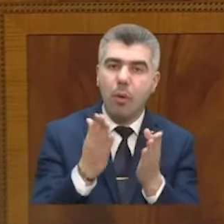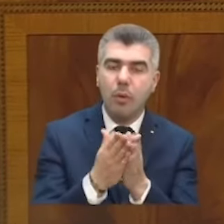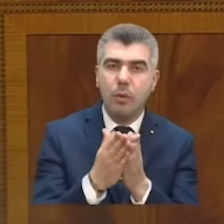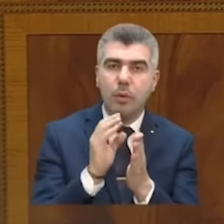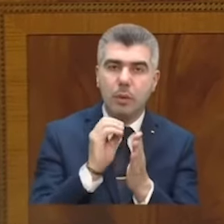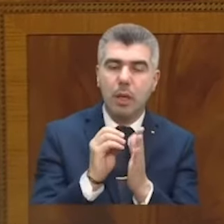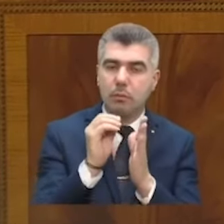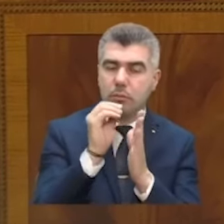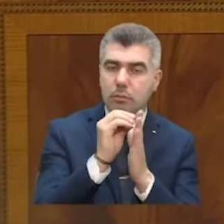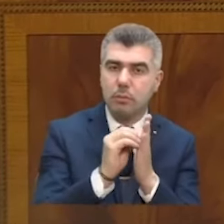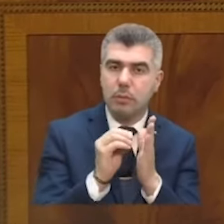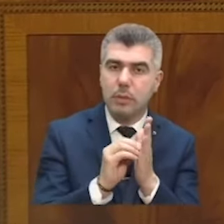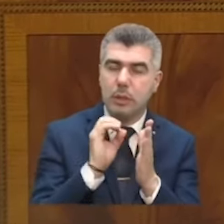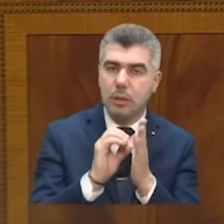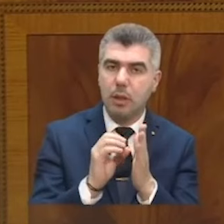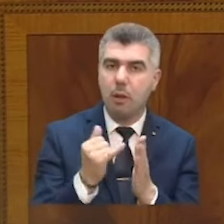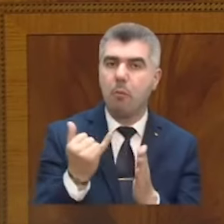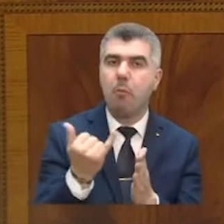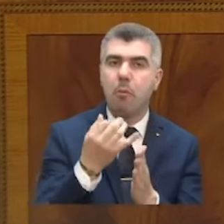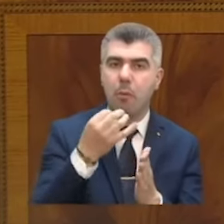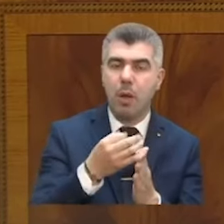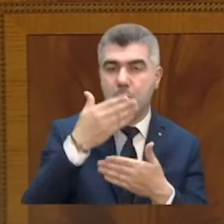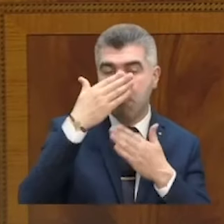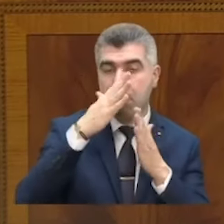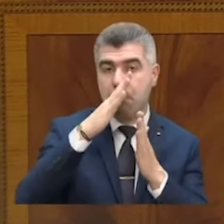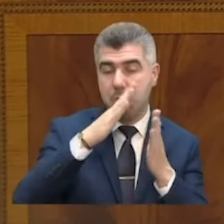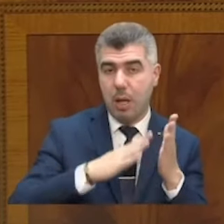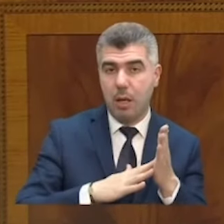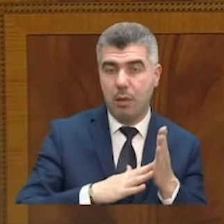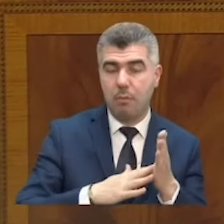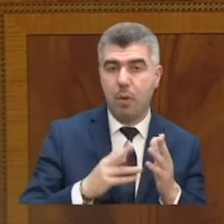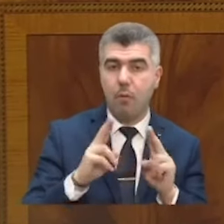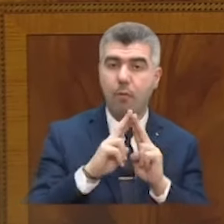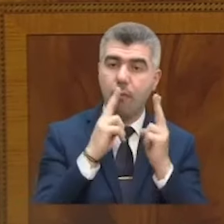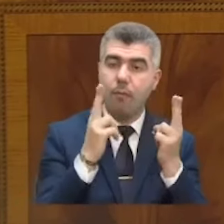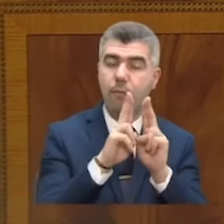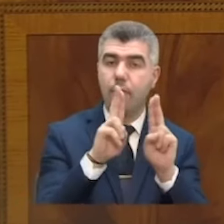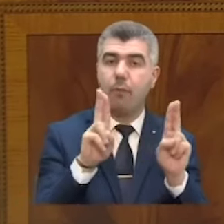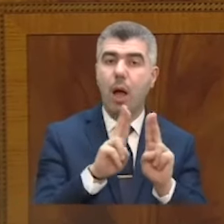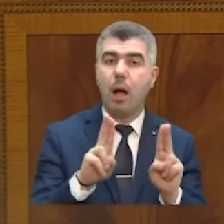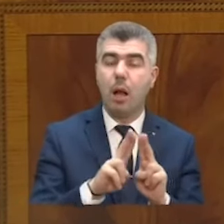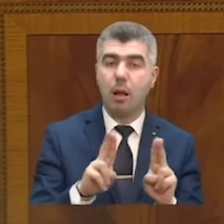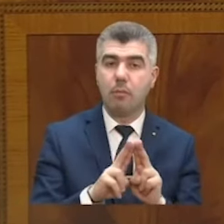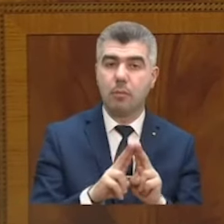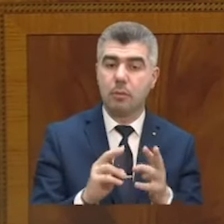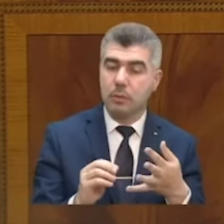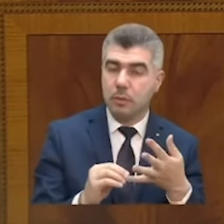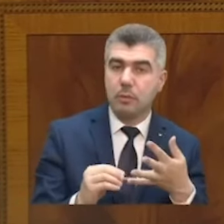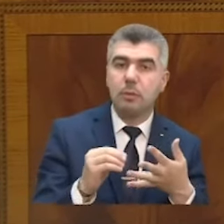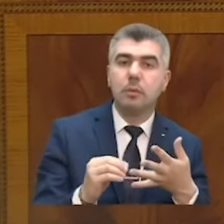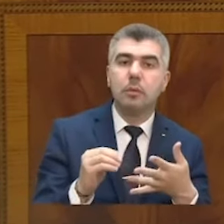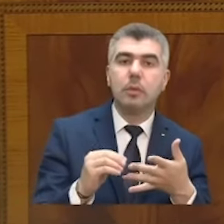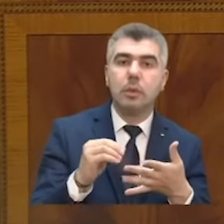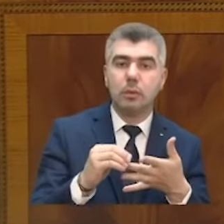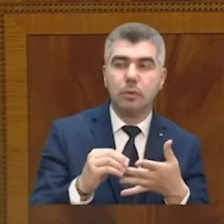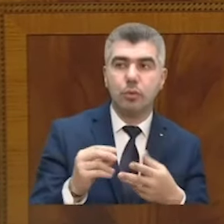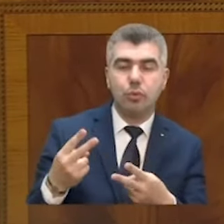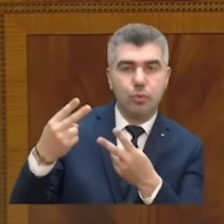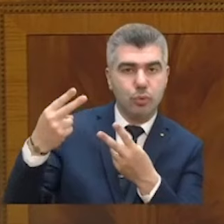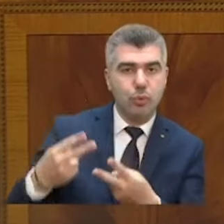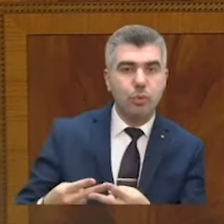على ترسيخها في اتجاه تقوية مكانة المغرب عالميا وجعله في صدارة الوجهة